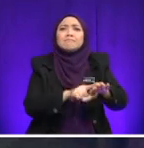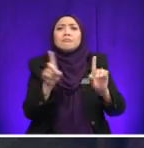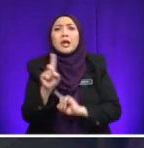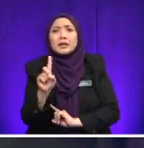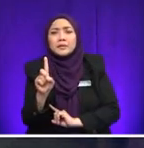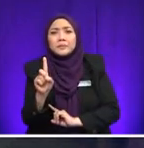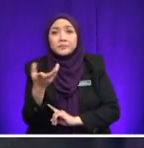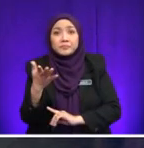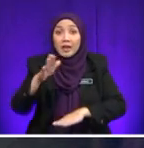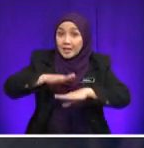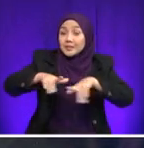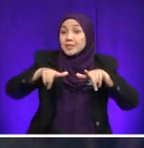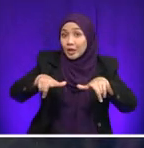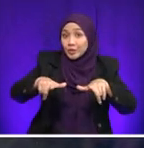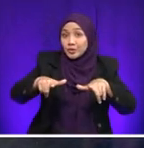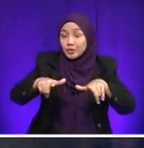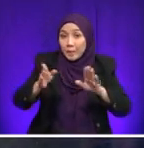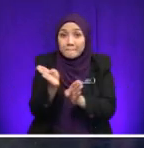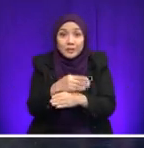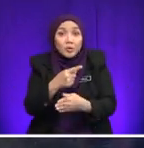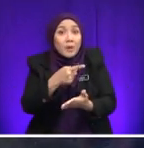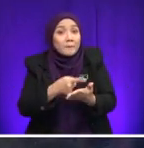kayu atas kayu